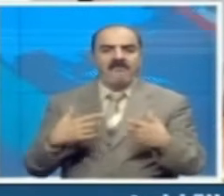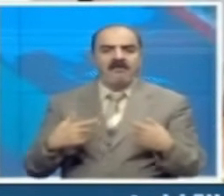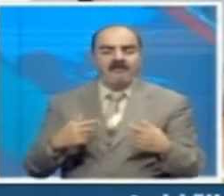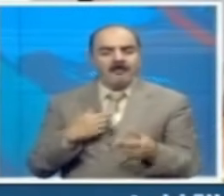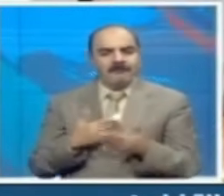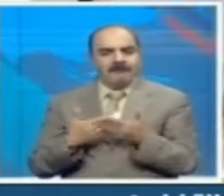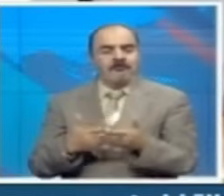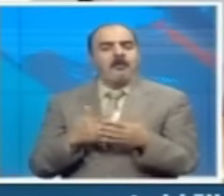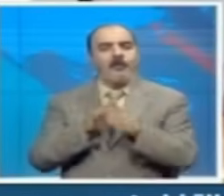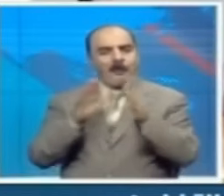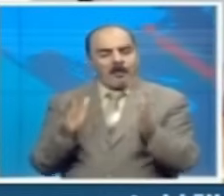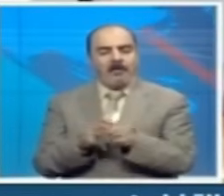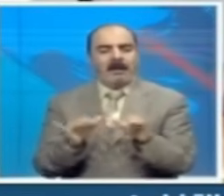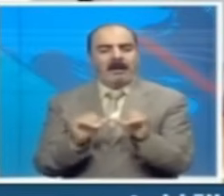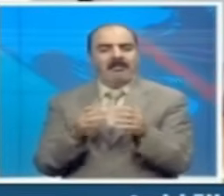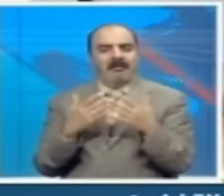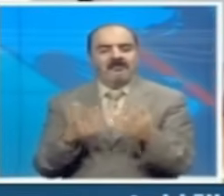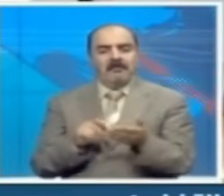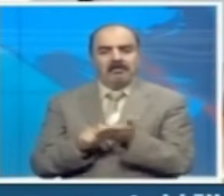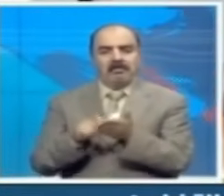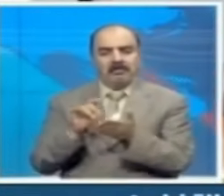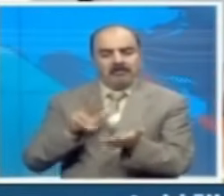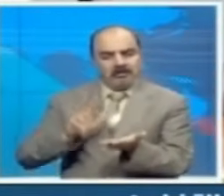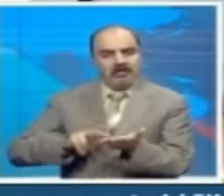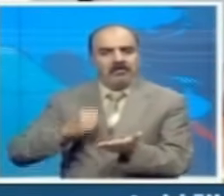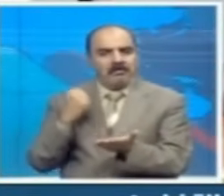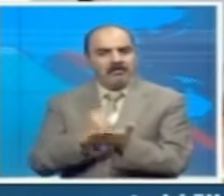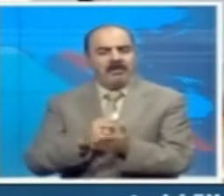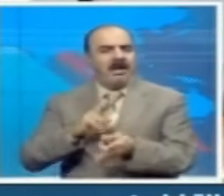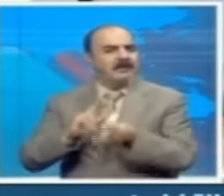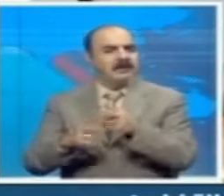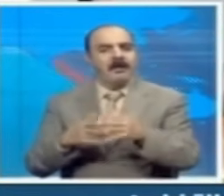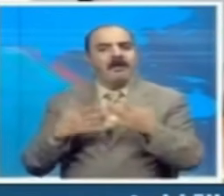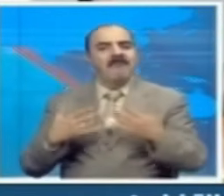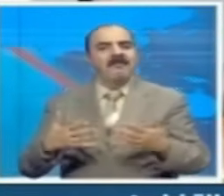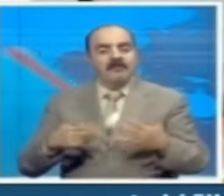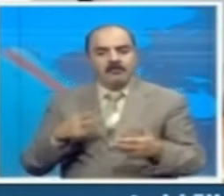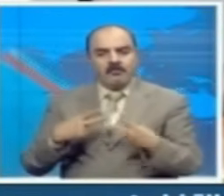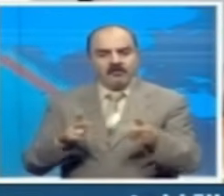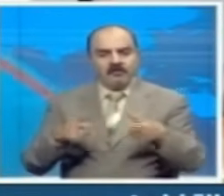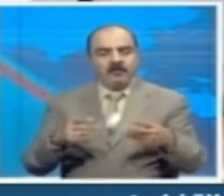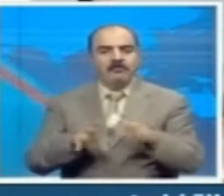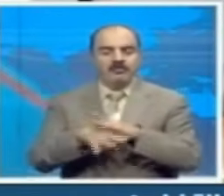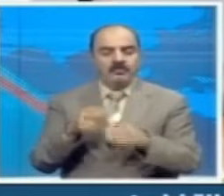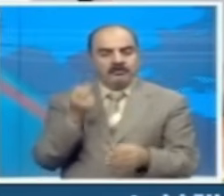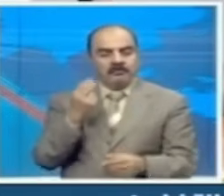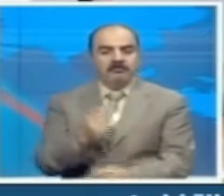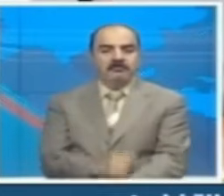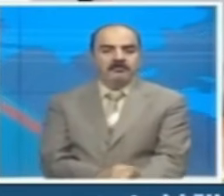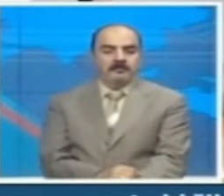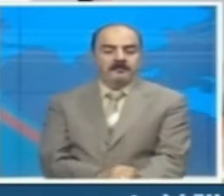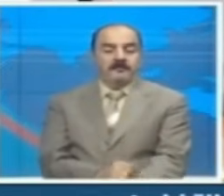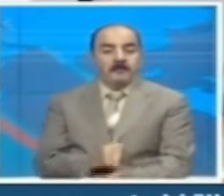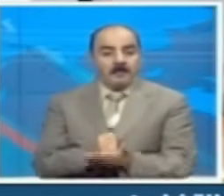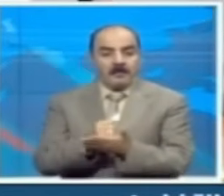الخدمات الإلكترونية لتسريع إجراءات الحصول على التصاريح والموافقات على المشروعات والمنح،